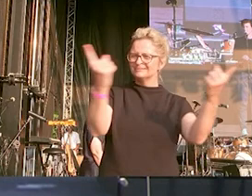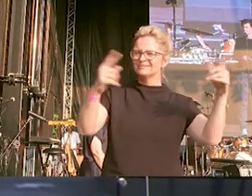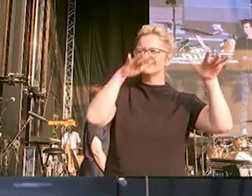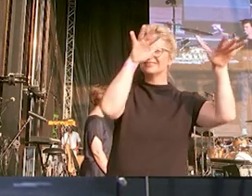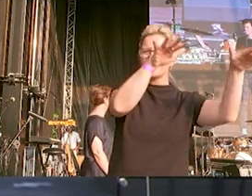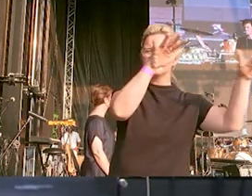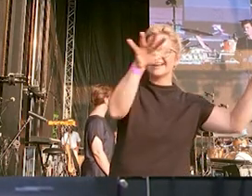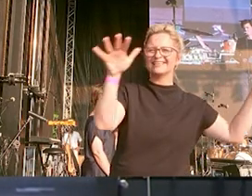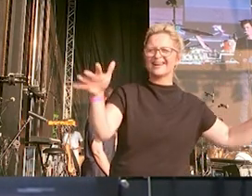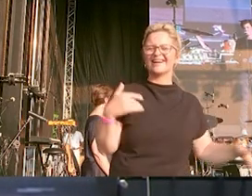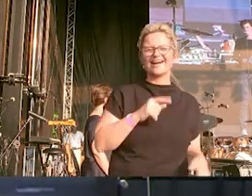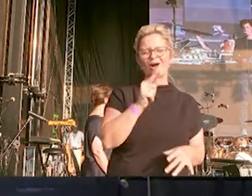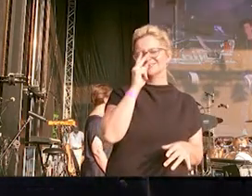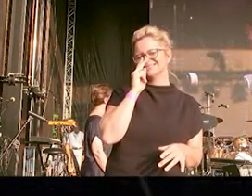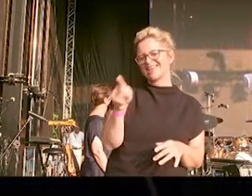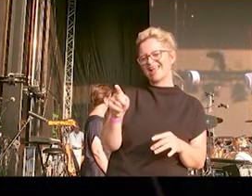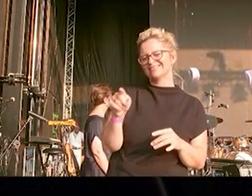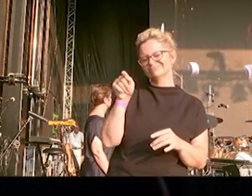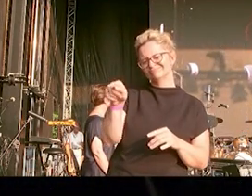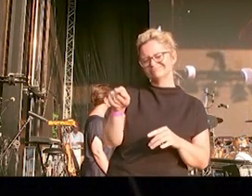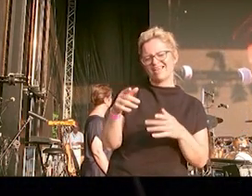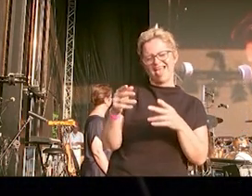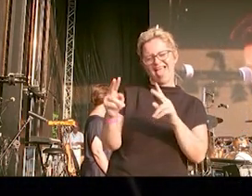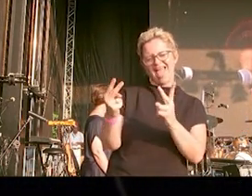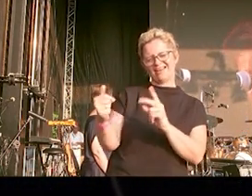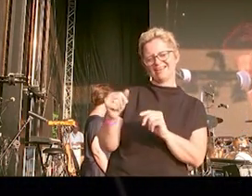was ähnlich ist, wichtiger ist.